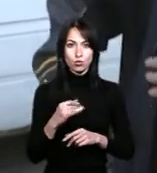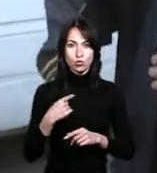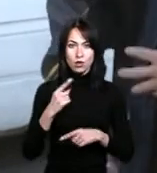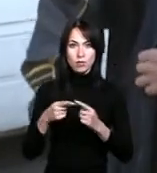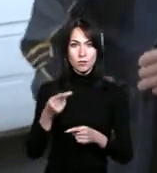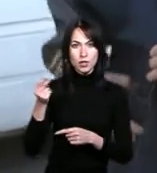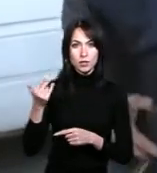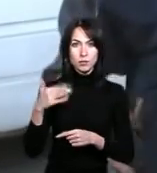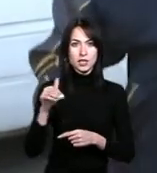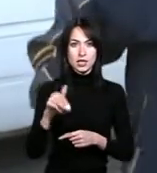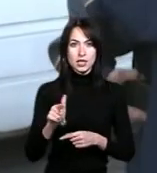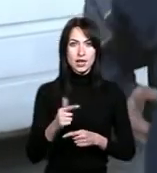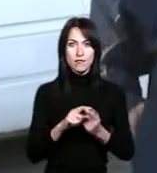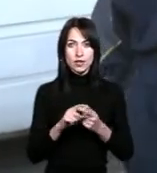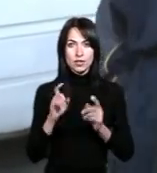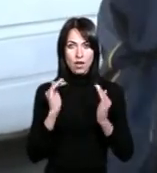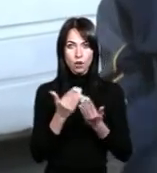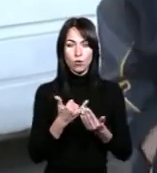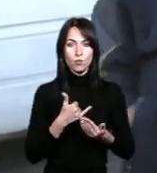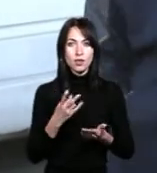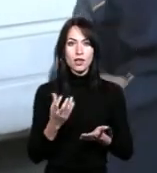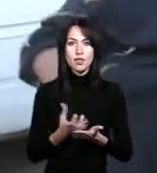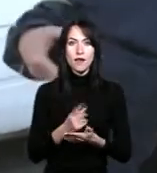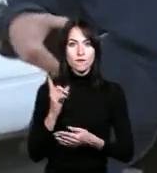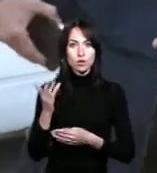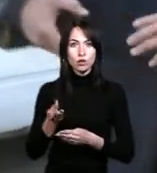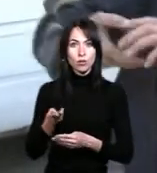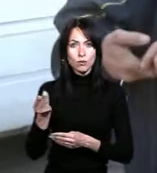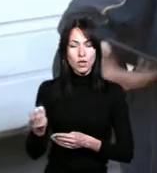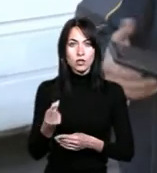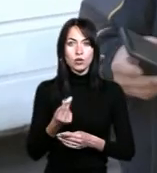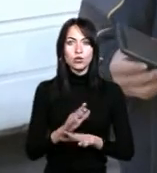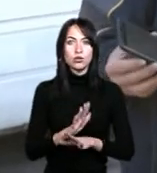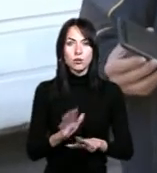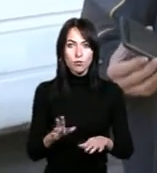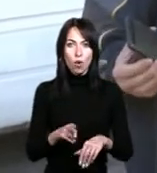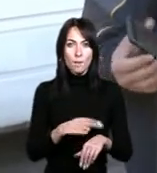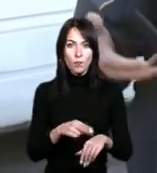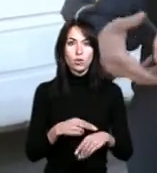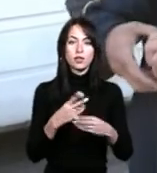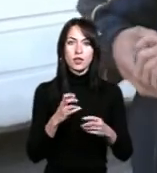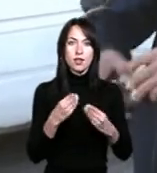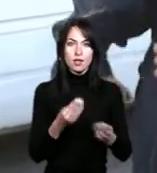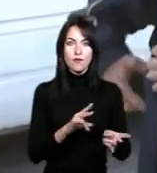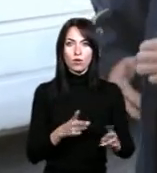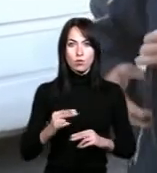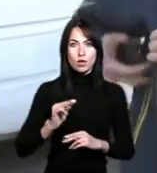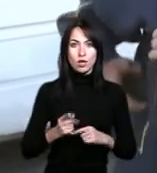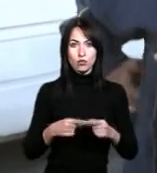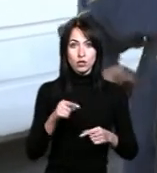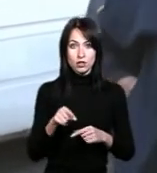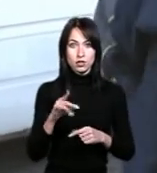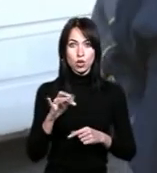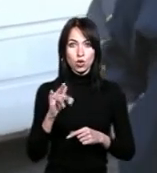50 тисяч гривень. У зв'язку з карантином у мене не вийшло йому платити. Грошей не було. Поліцейські не давали нормально працювати. Через це Дробушко